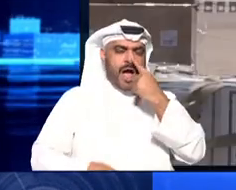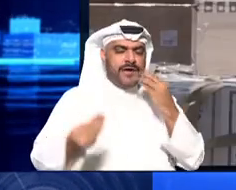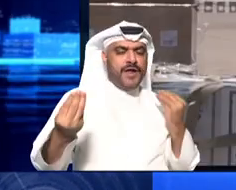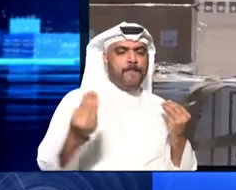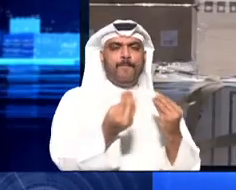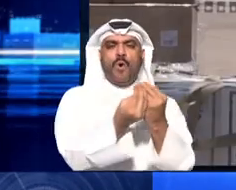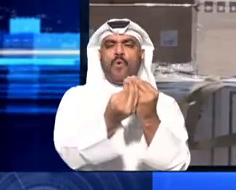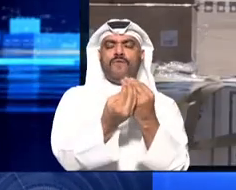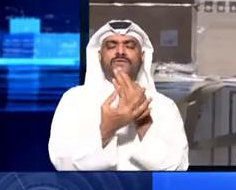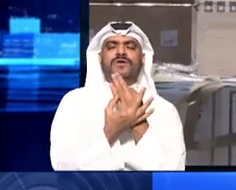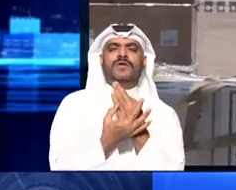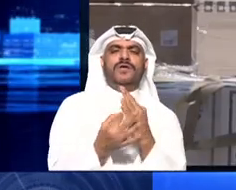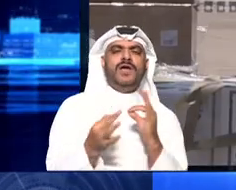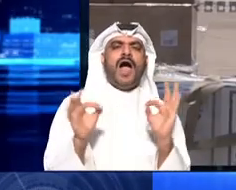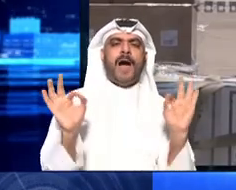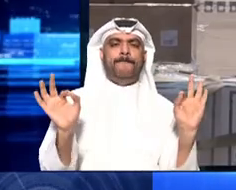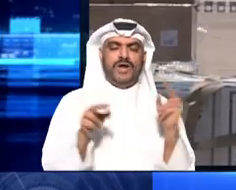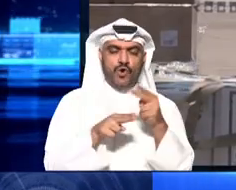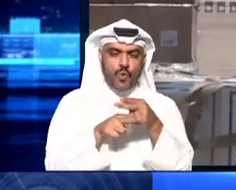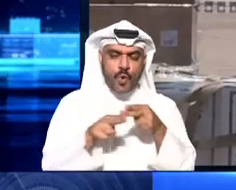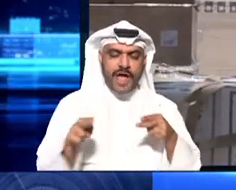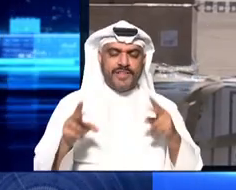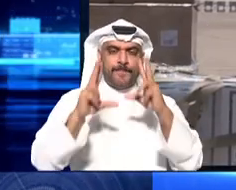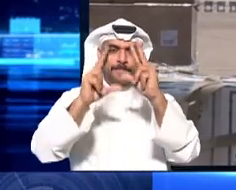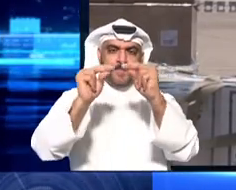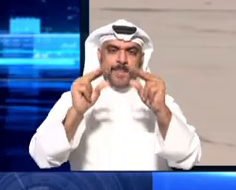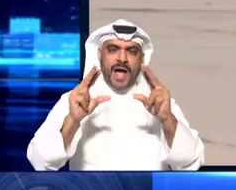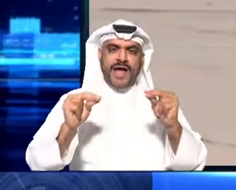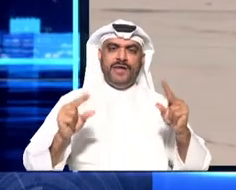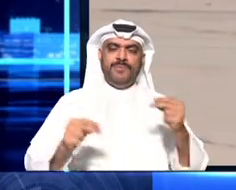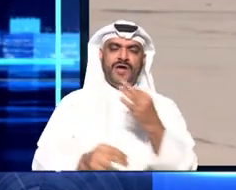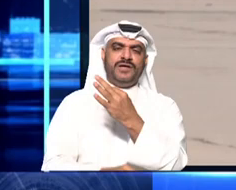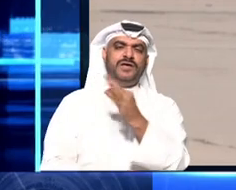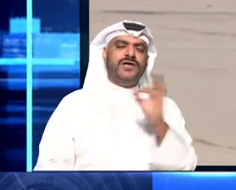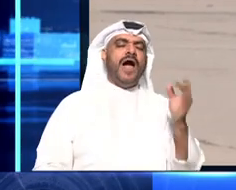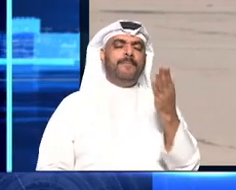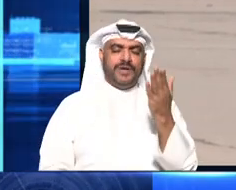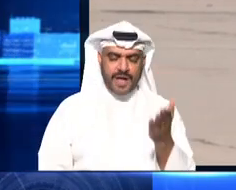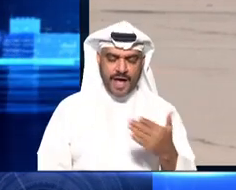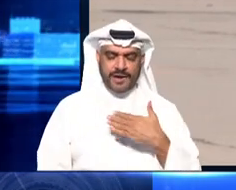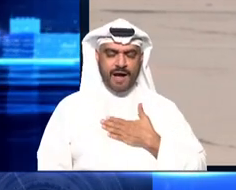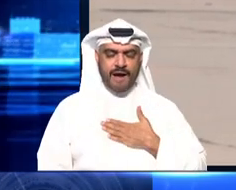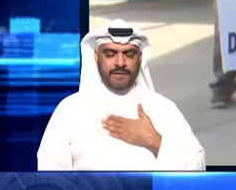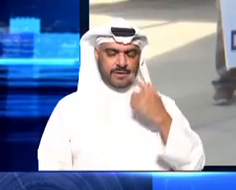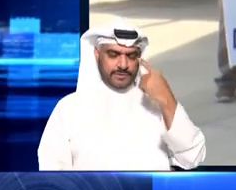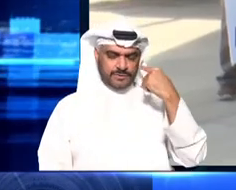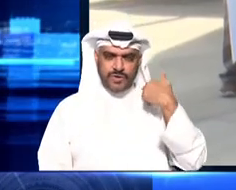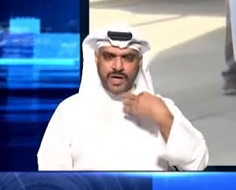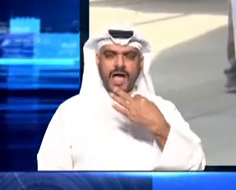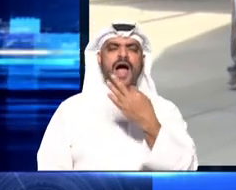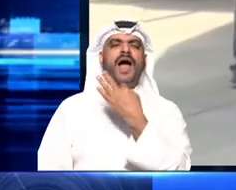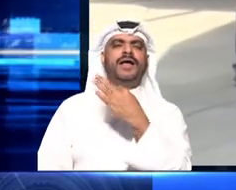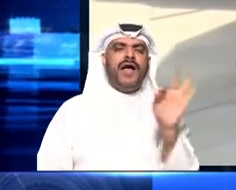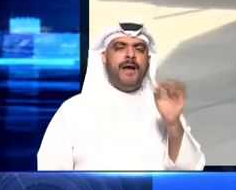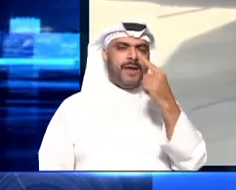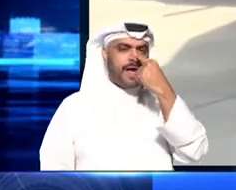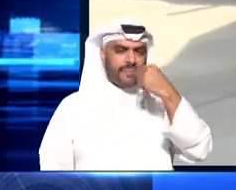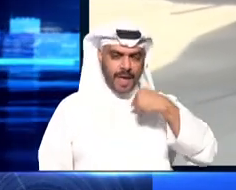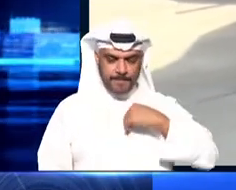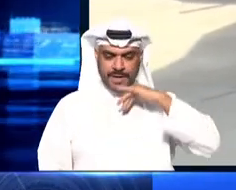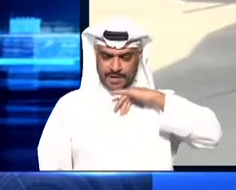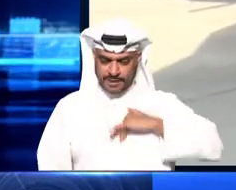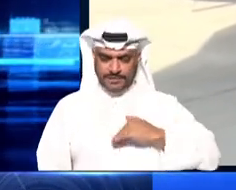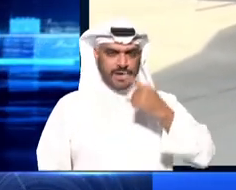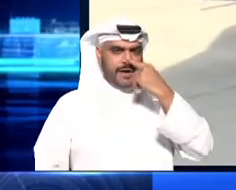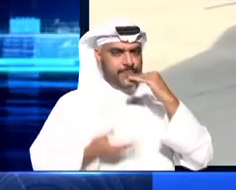إلى جانب لبنان والتضامن معه في محنته. كذلك أيضا أجرى معالي